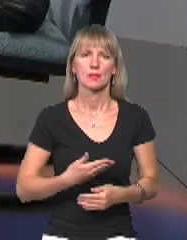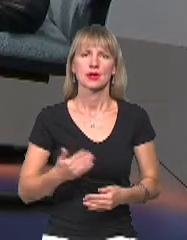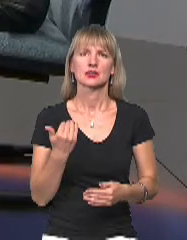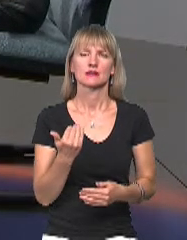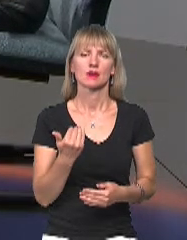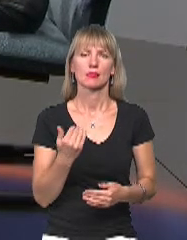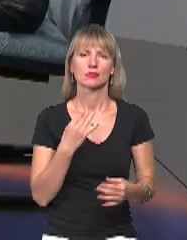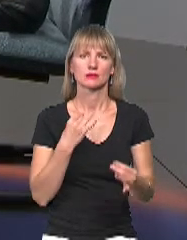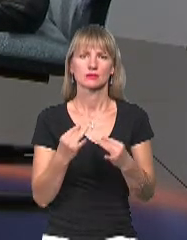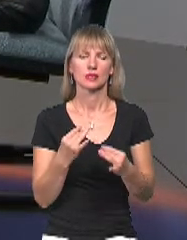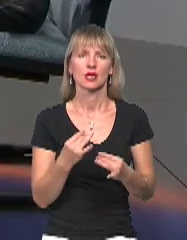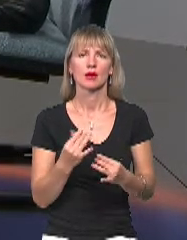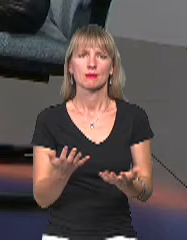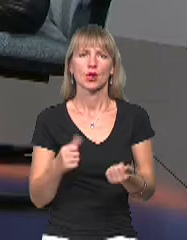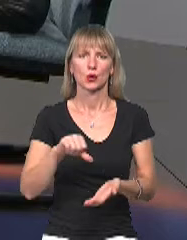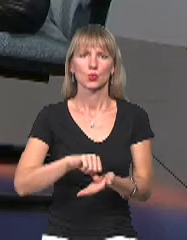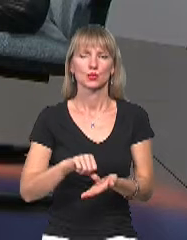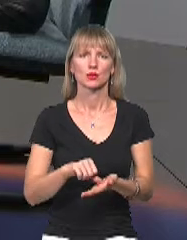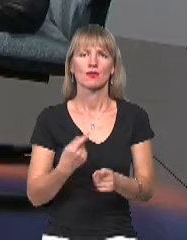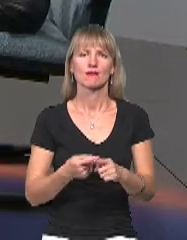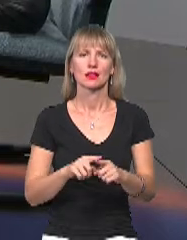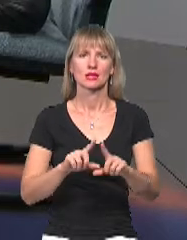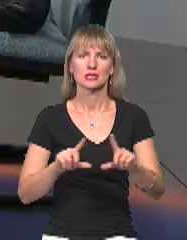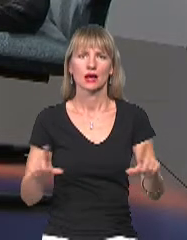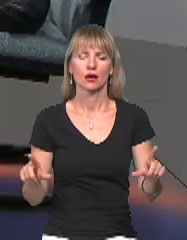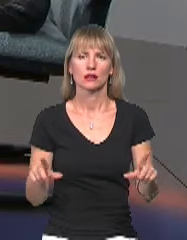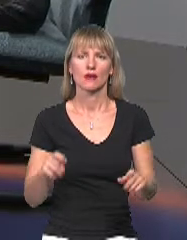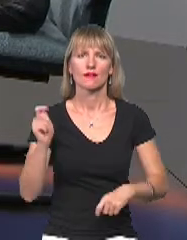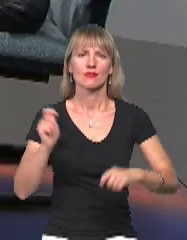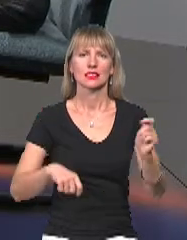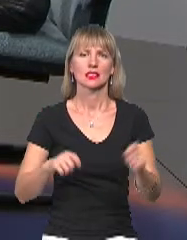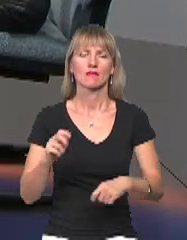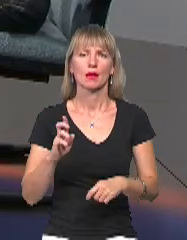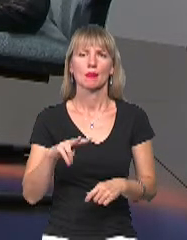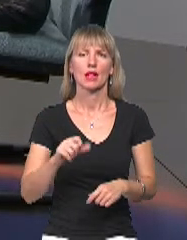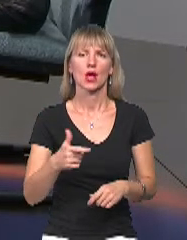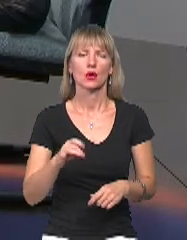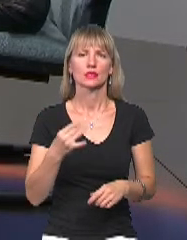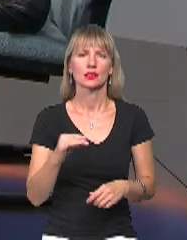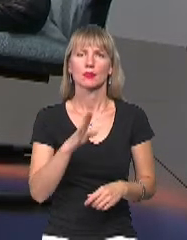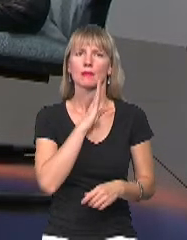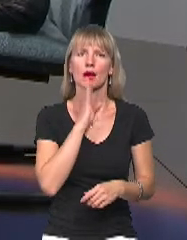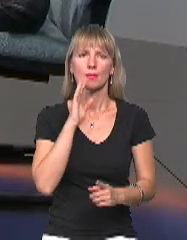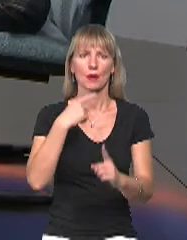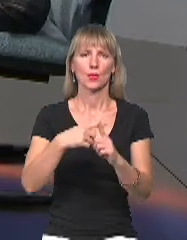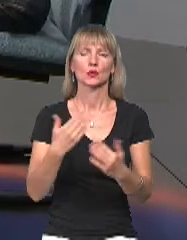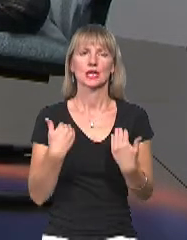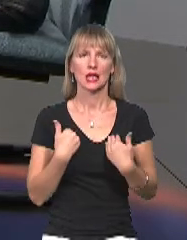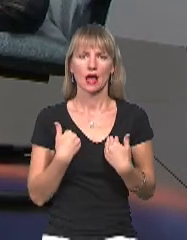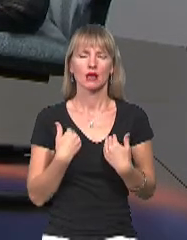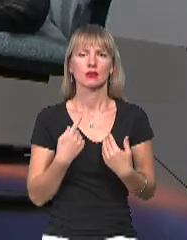вами, пані Антоніна, брали участь у прекрасному заході, фестиваль благодійний «Мама плюс я». Давайте переглянемо